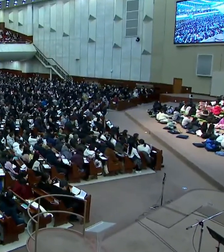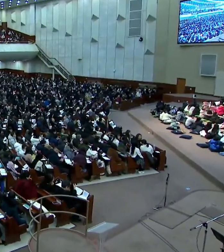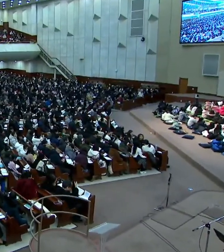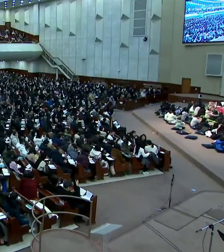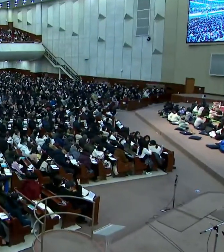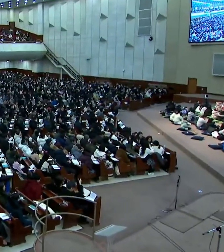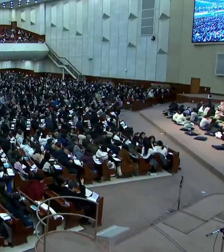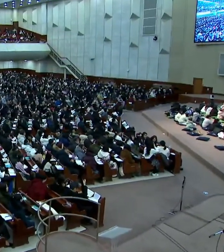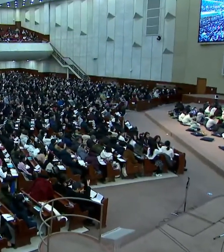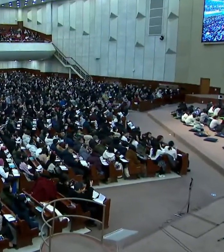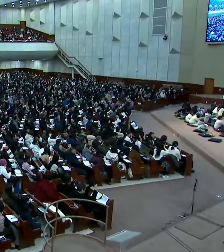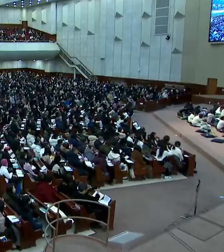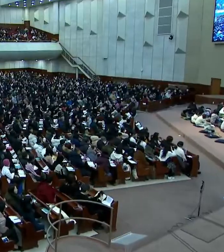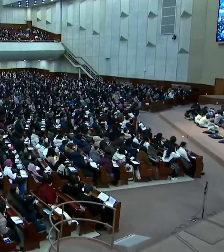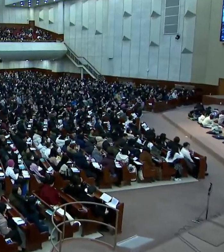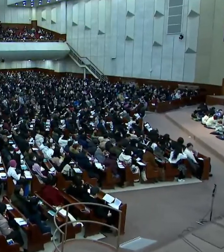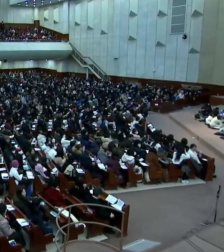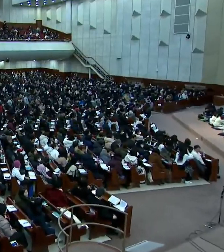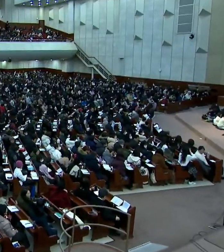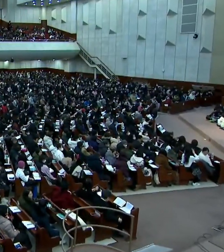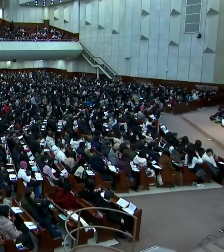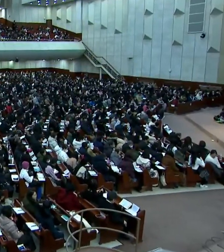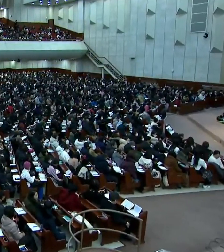끝까지 승리합시다.